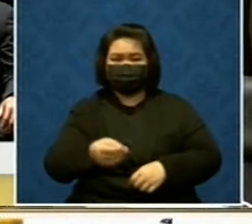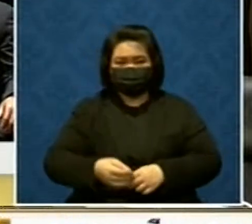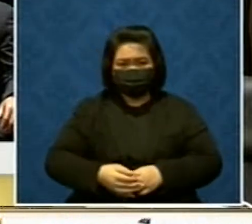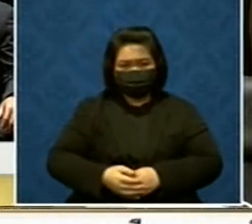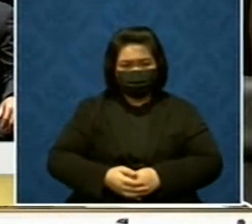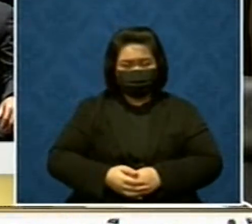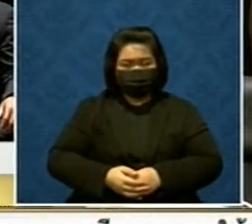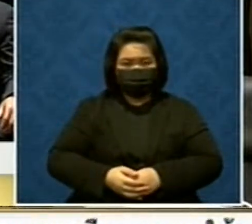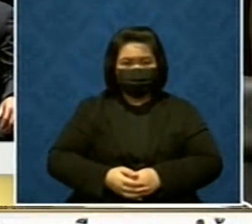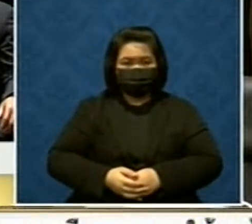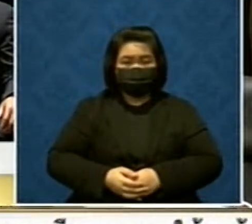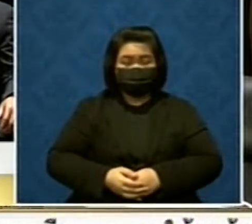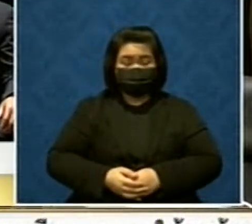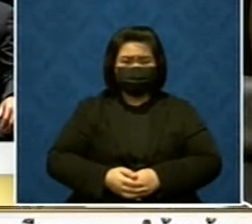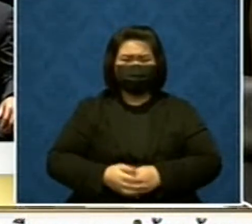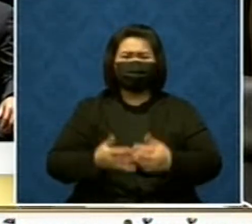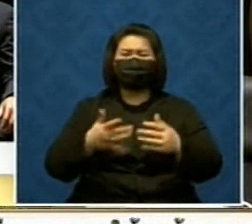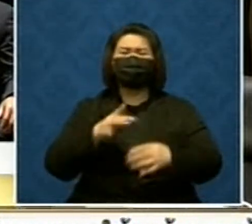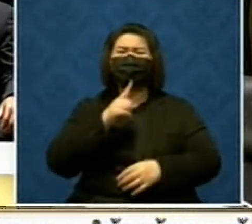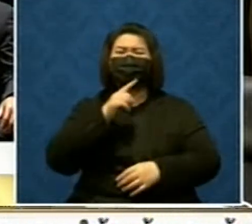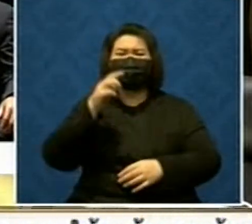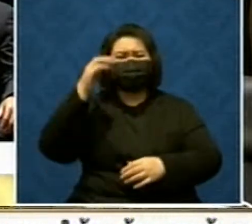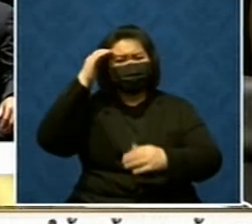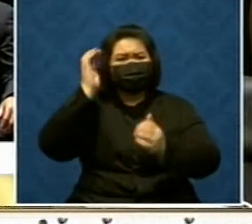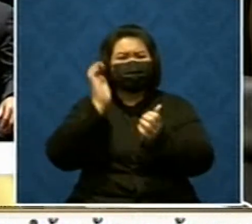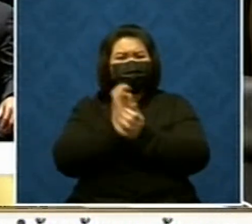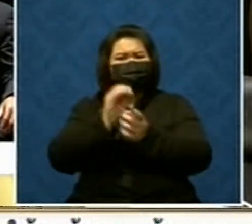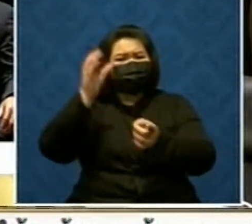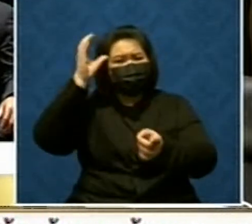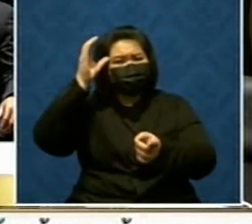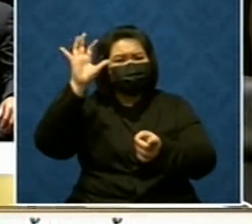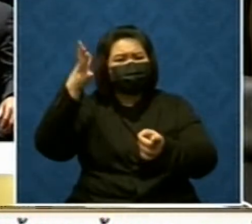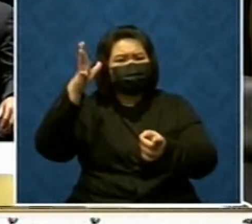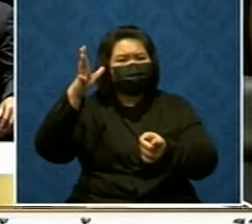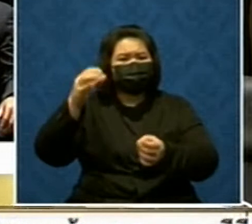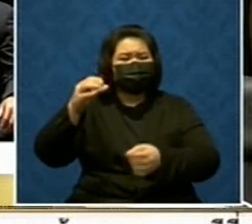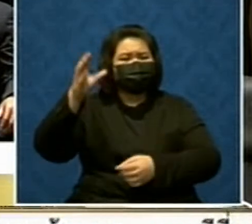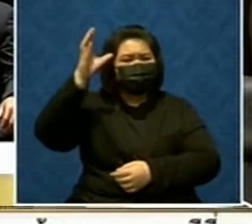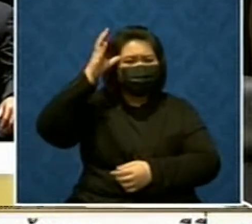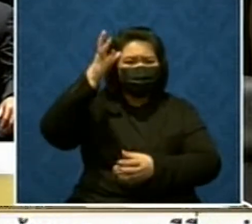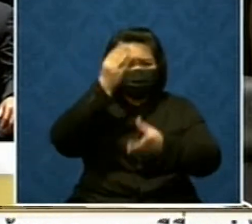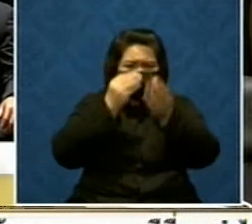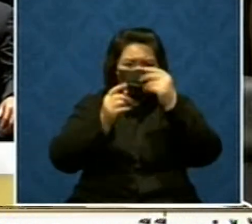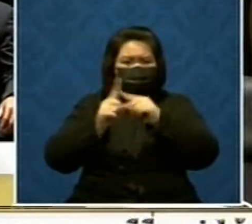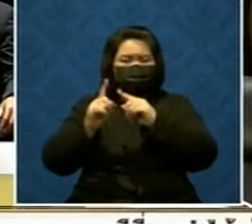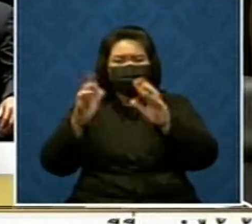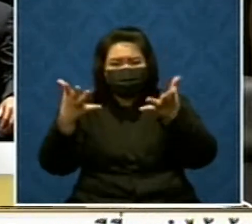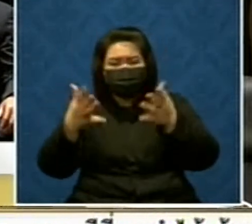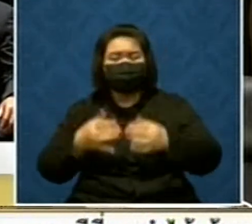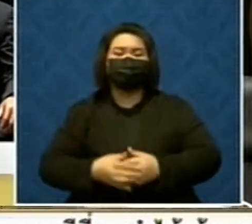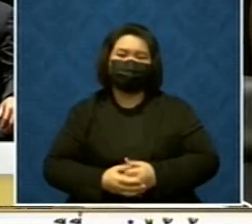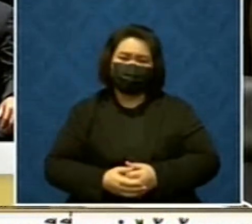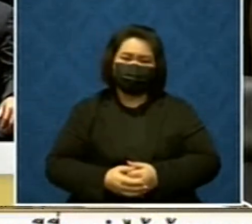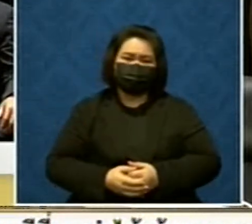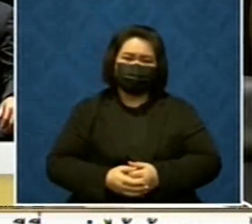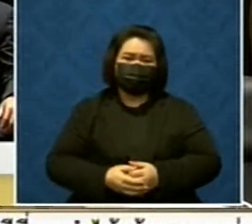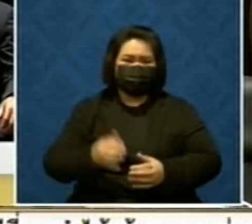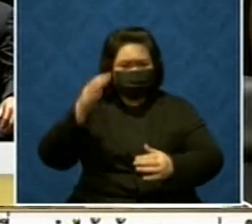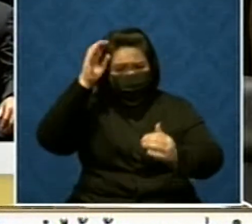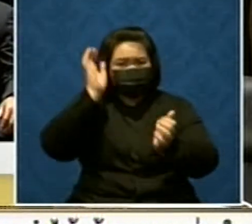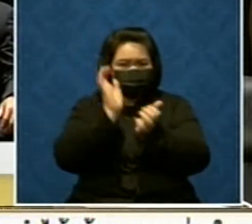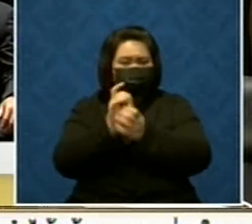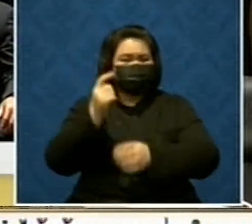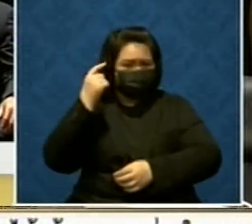รวจไปทำงานได้ยังไงในเมื่อความรู้ความสามารถมันไม่ตรงกับหน่วยงานทางตำรวจต้องฟังกันไว้ด้